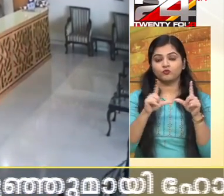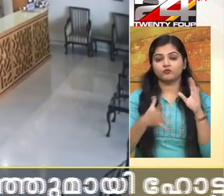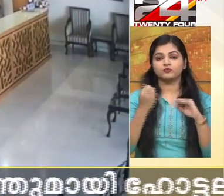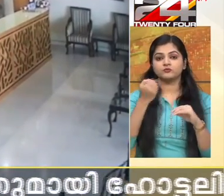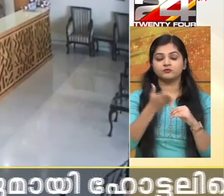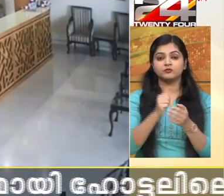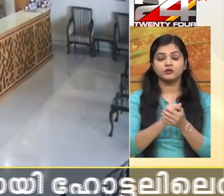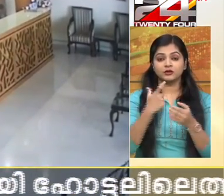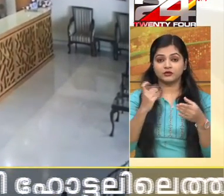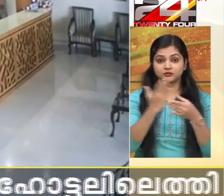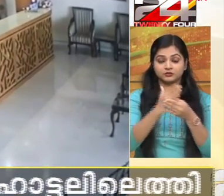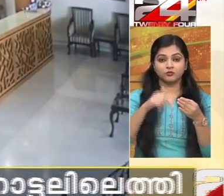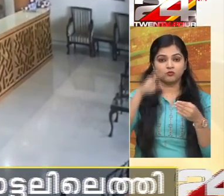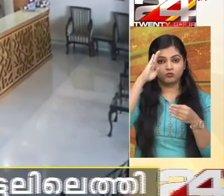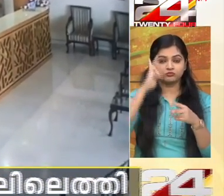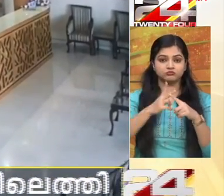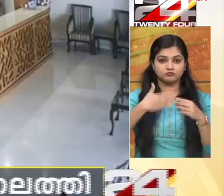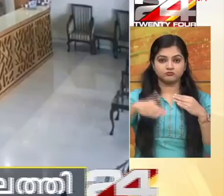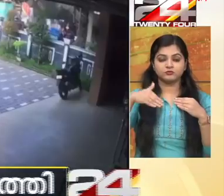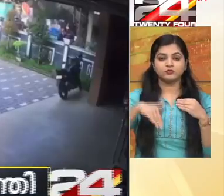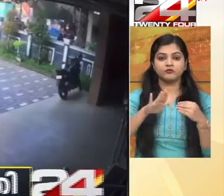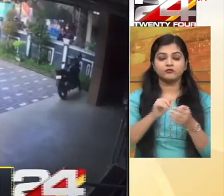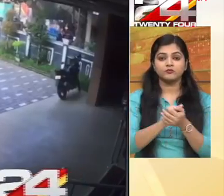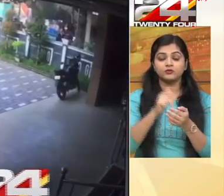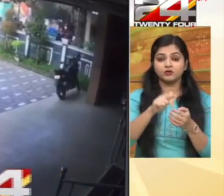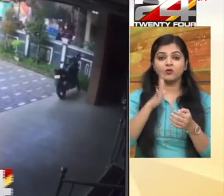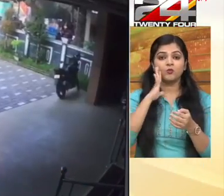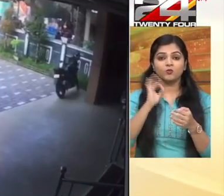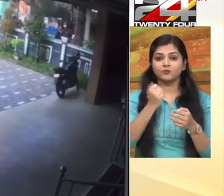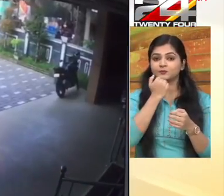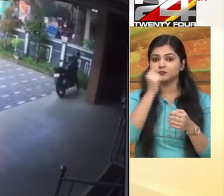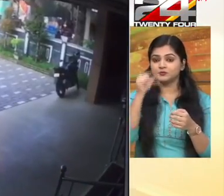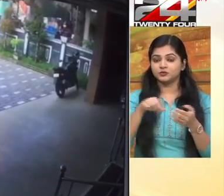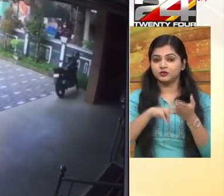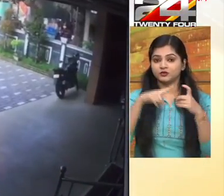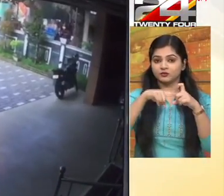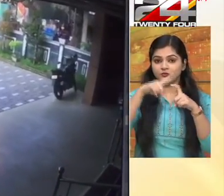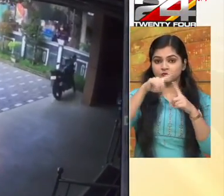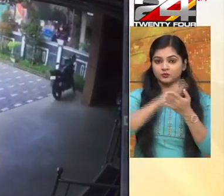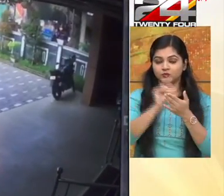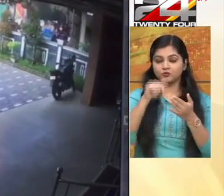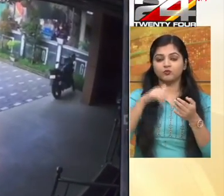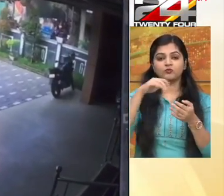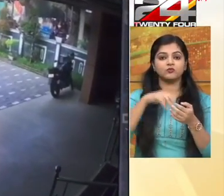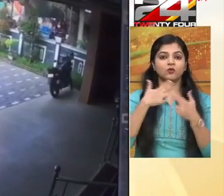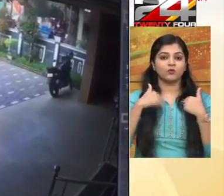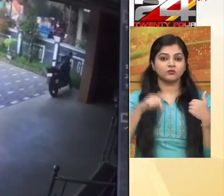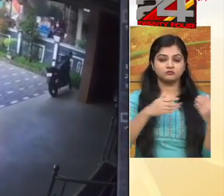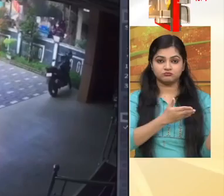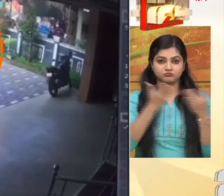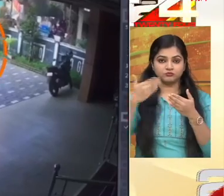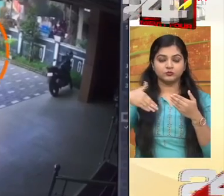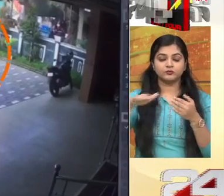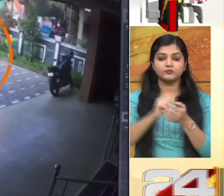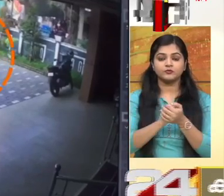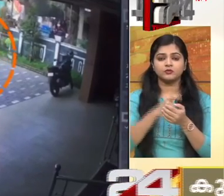പോലീസ് മുന്നോട്ട് പോവുകയാണ്. അല്പസമയത്തിനകം തന്നെ കേസിലെ പ്രതിയായ നീതുവിനെ കോടതിയിൽ ഹാജരാക്കുമെന്ന് അറിയിച്ചിട്ടുണ്ട്. ഇന്ന് രാവിലെ ഇതൊരു ബ്ലാക്ക് മെയിലിംഗ്